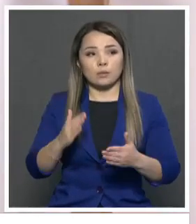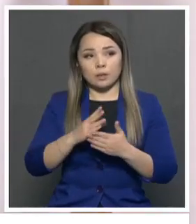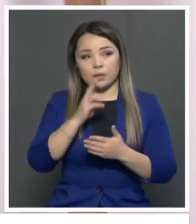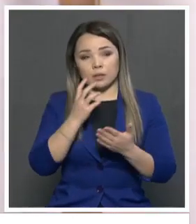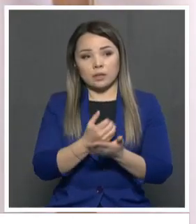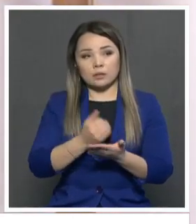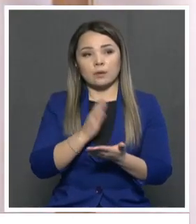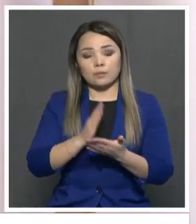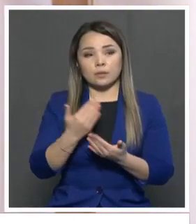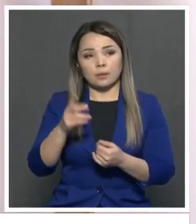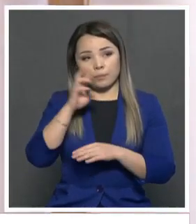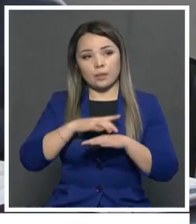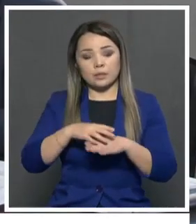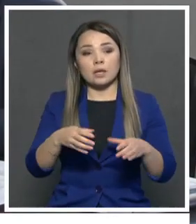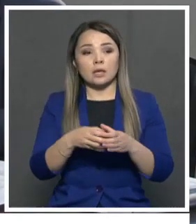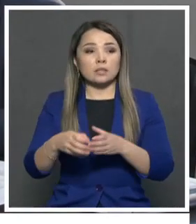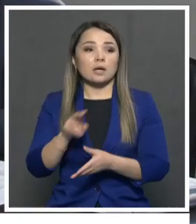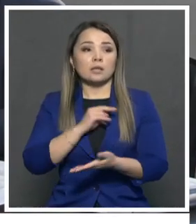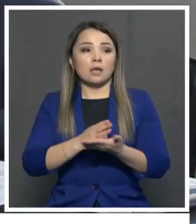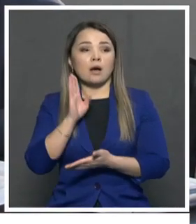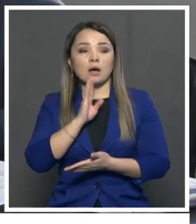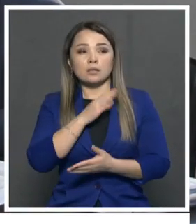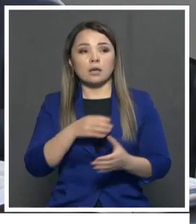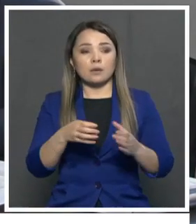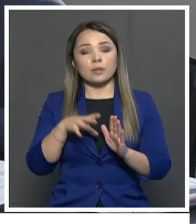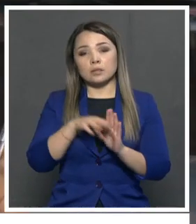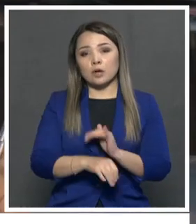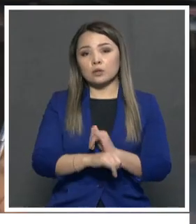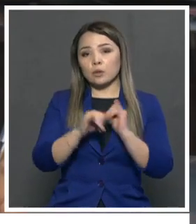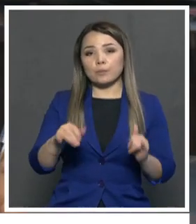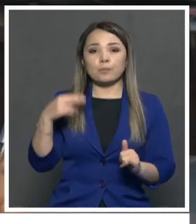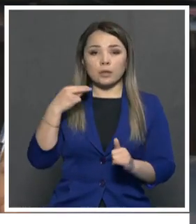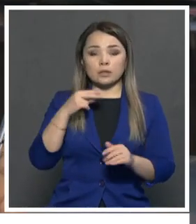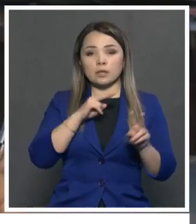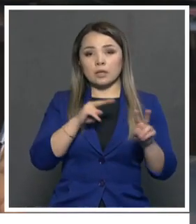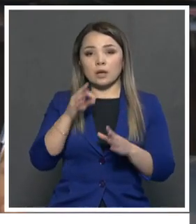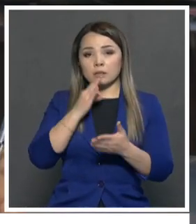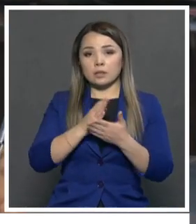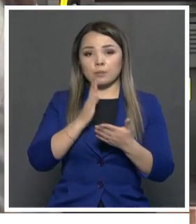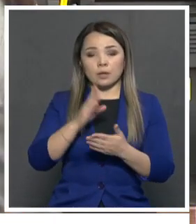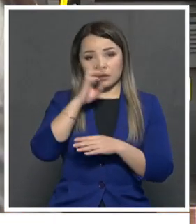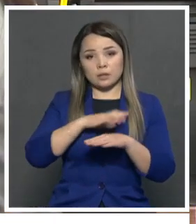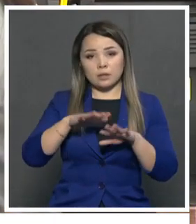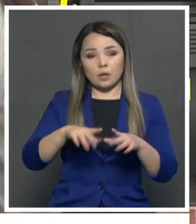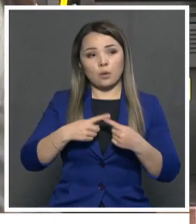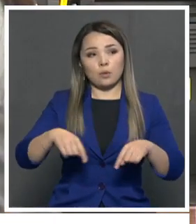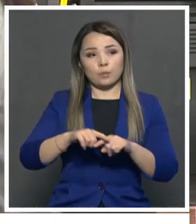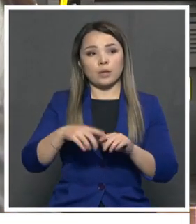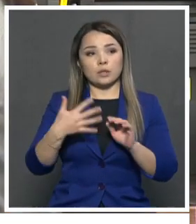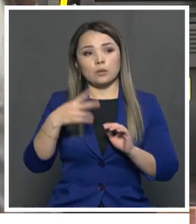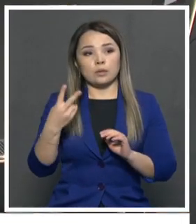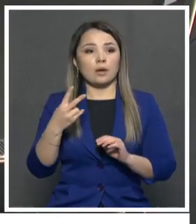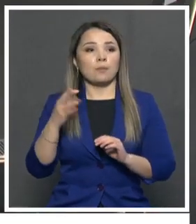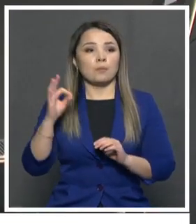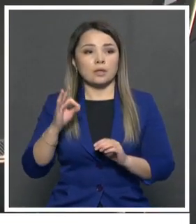мен квазимемлекеттік секторлардың басшылық қызметінде әйелдер қатарын арттыру керегін президент те қадап айтты. Себебі елімізде қоғамның 22%-ын